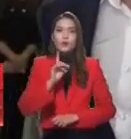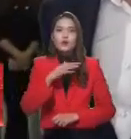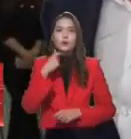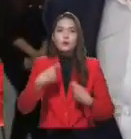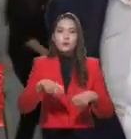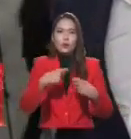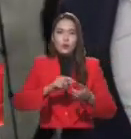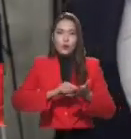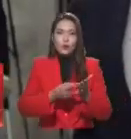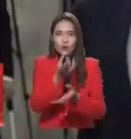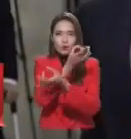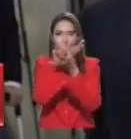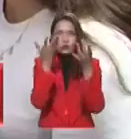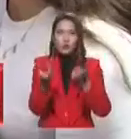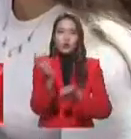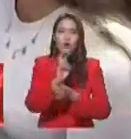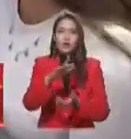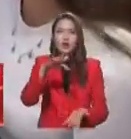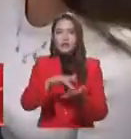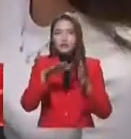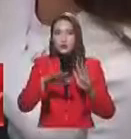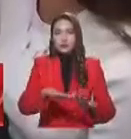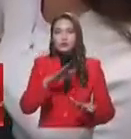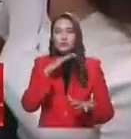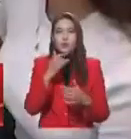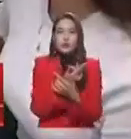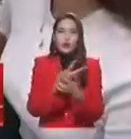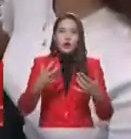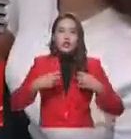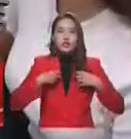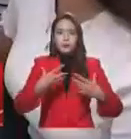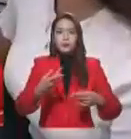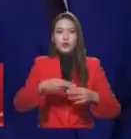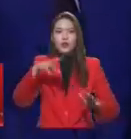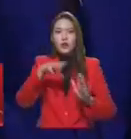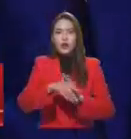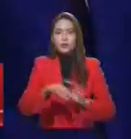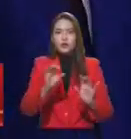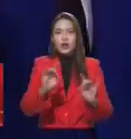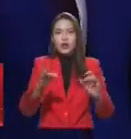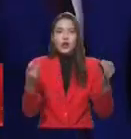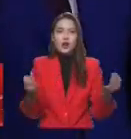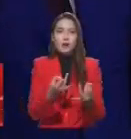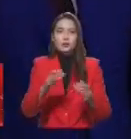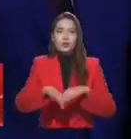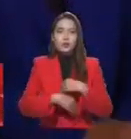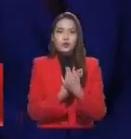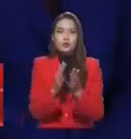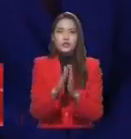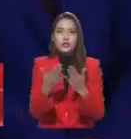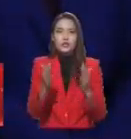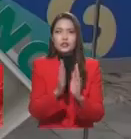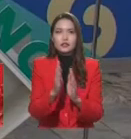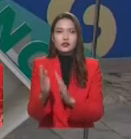продаж, сколько культурно-просветительские центры. В них будут проводить различные мероприятия, в том числе презентации и обсуждения новых книг.